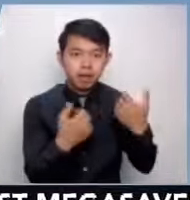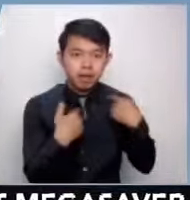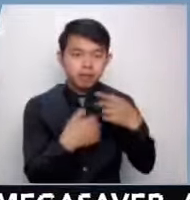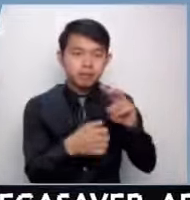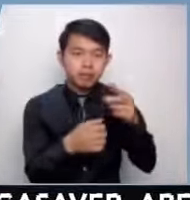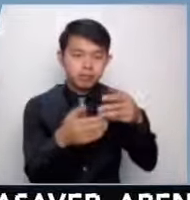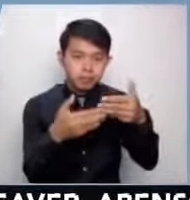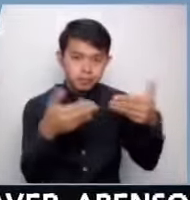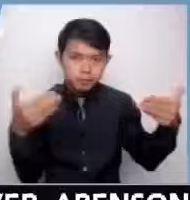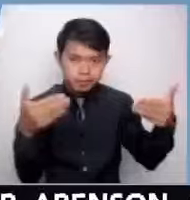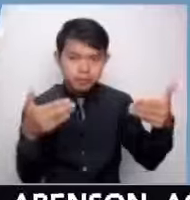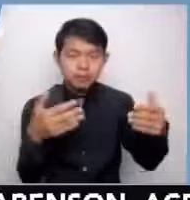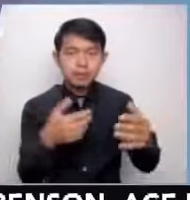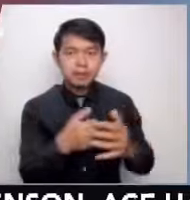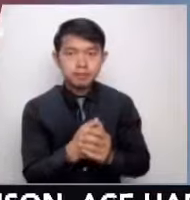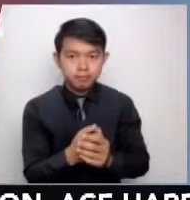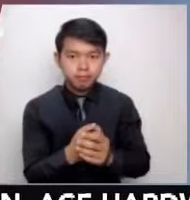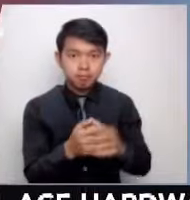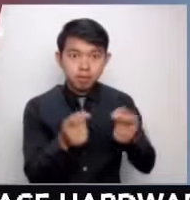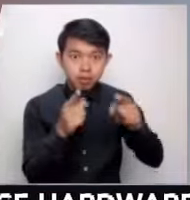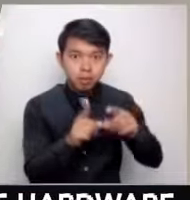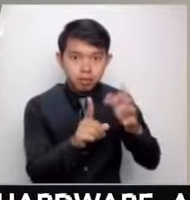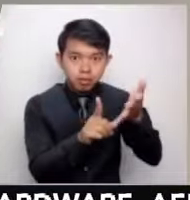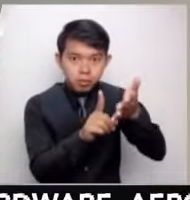nakasandal. Nang biglang,